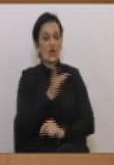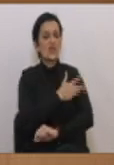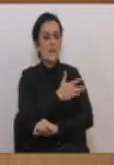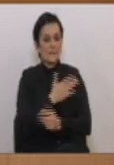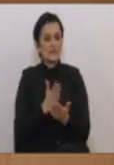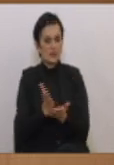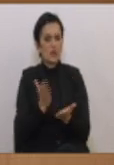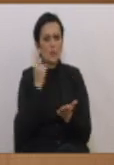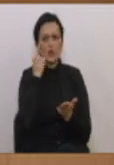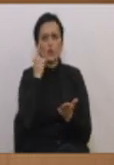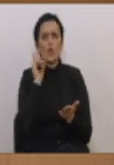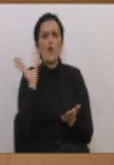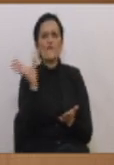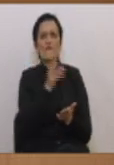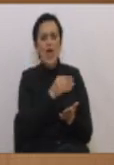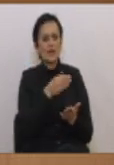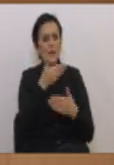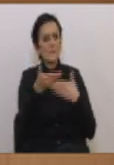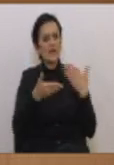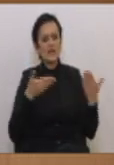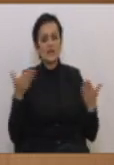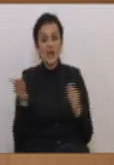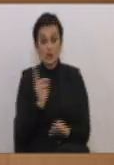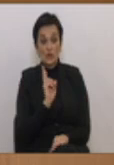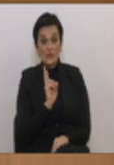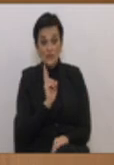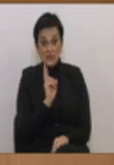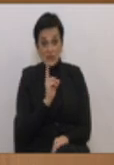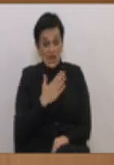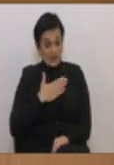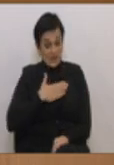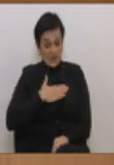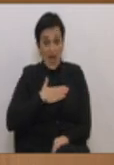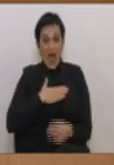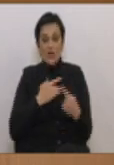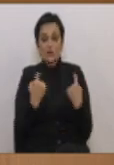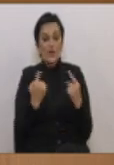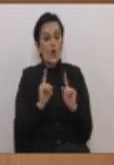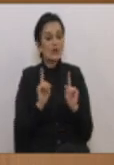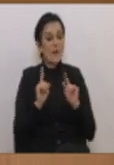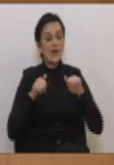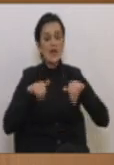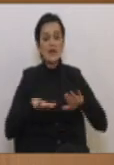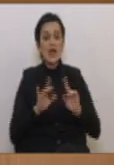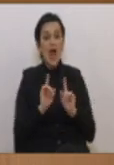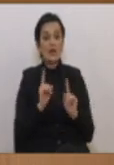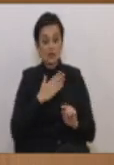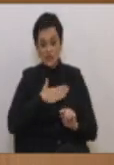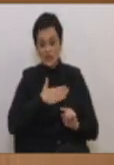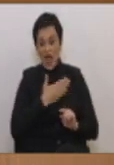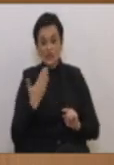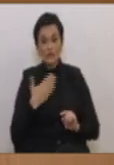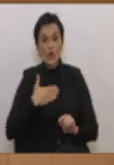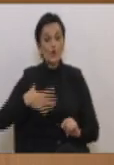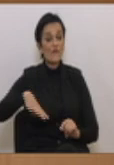ფიქრობ, ყველას მხრიდან, ვისაც საჩვენოდ კი არ გვინდა რამე გადაწყვეტილება, საჩვენოდ კი არ გვინდა ეს